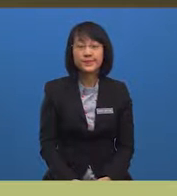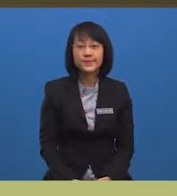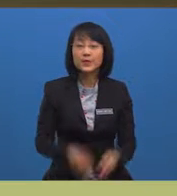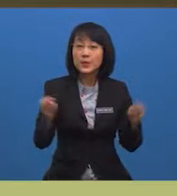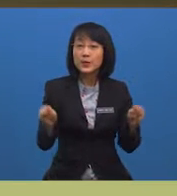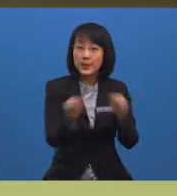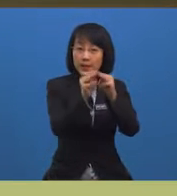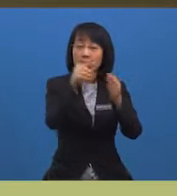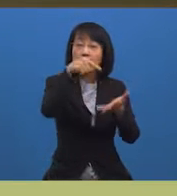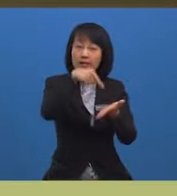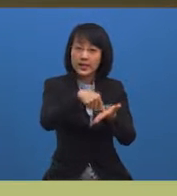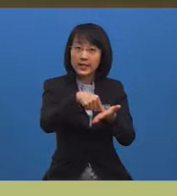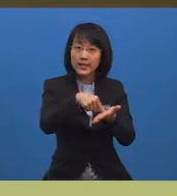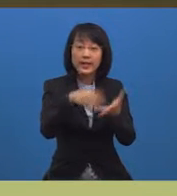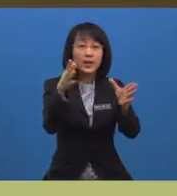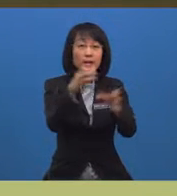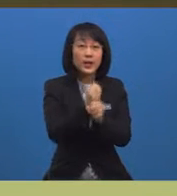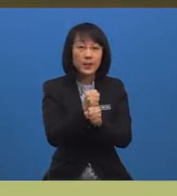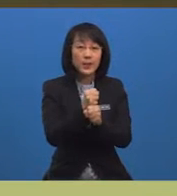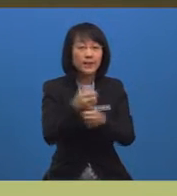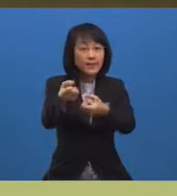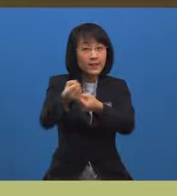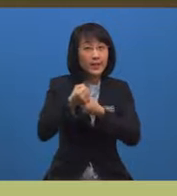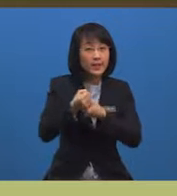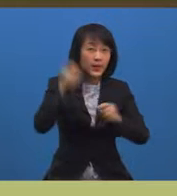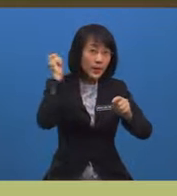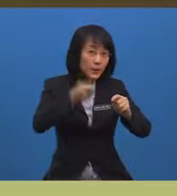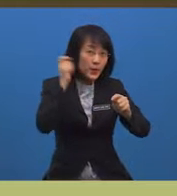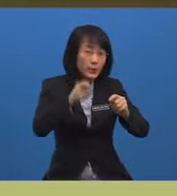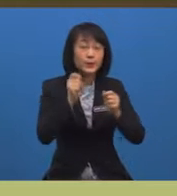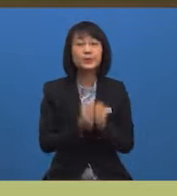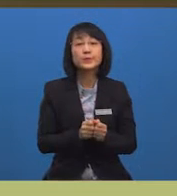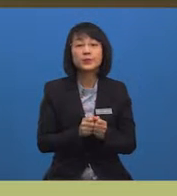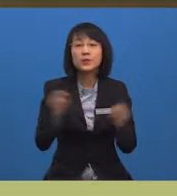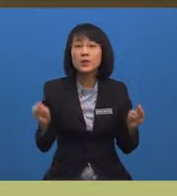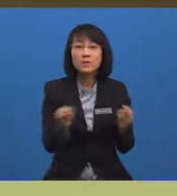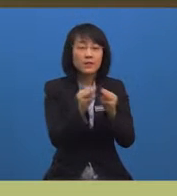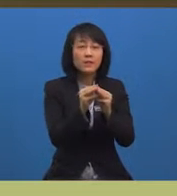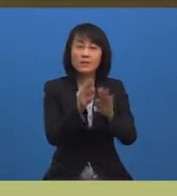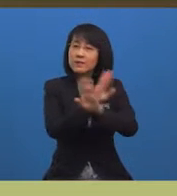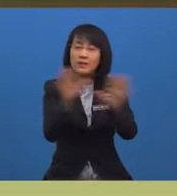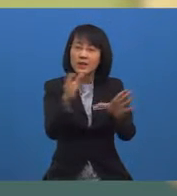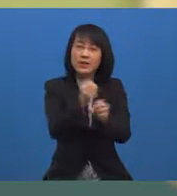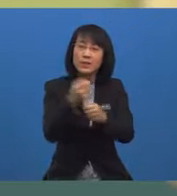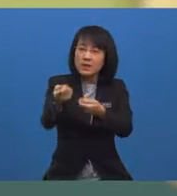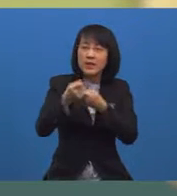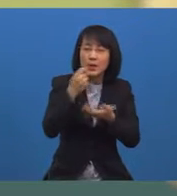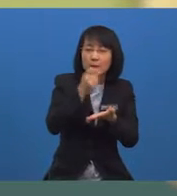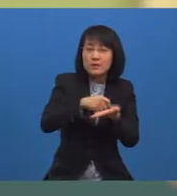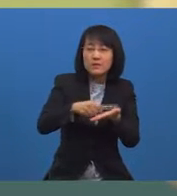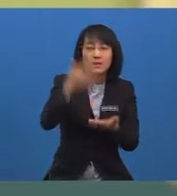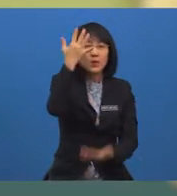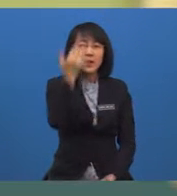Magnet ini dapat menarik paku, tapi magnet ini tidak dapat menarik pensel.